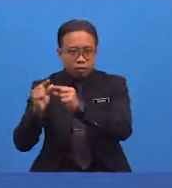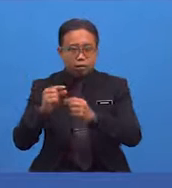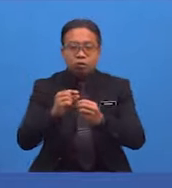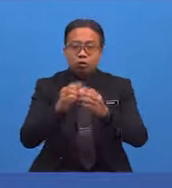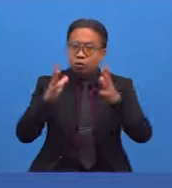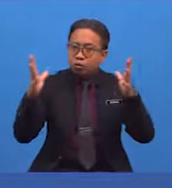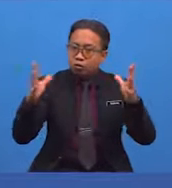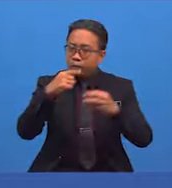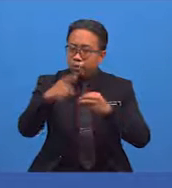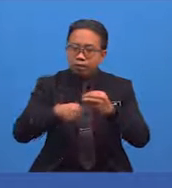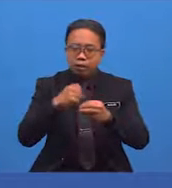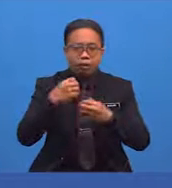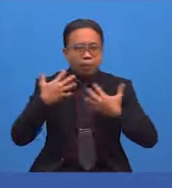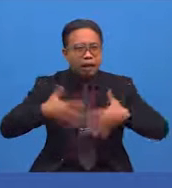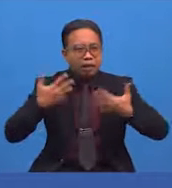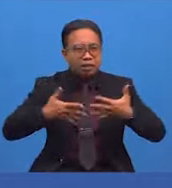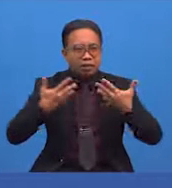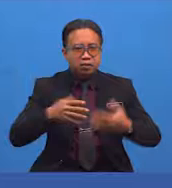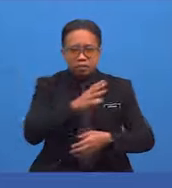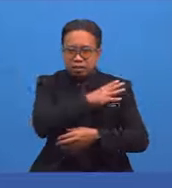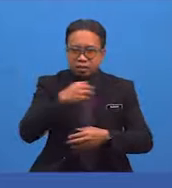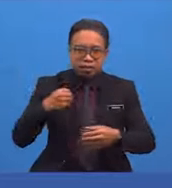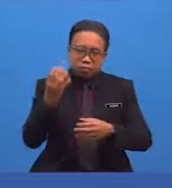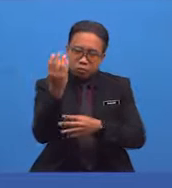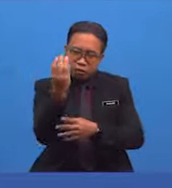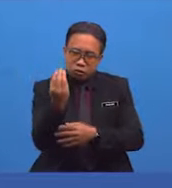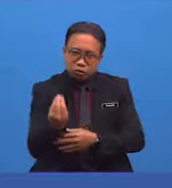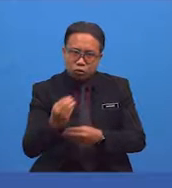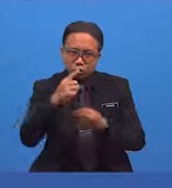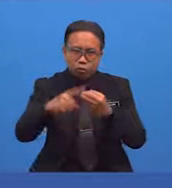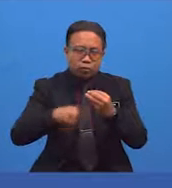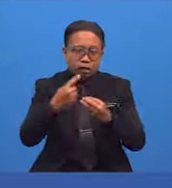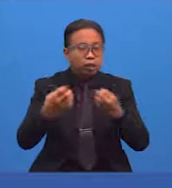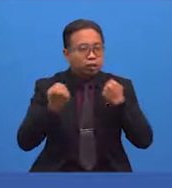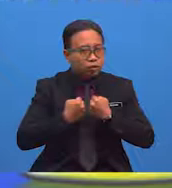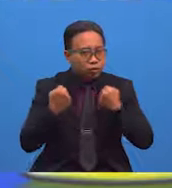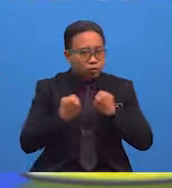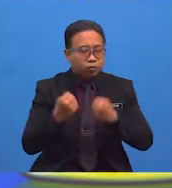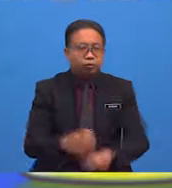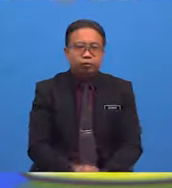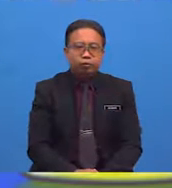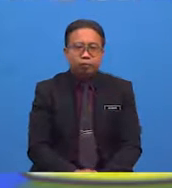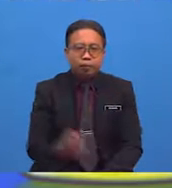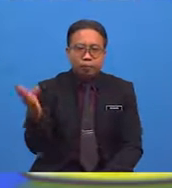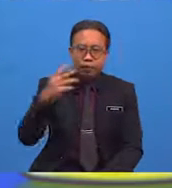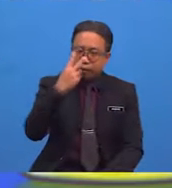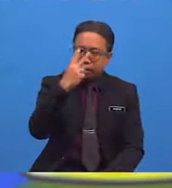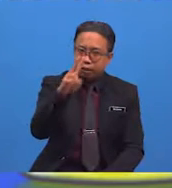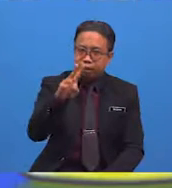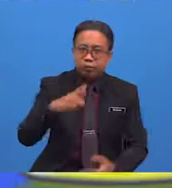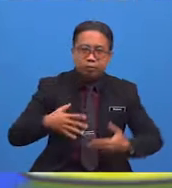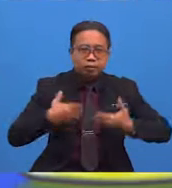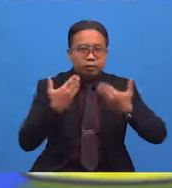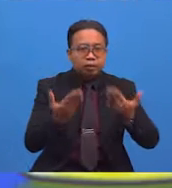apabila dipanaskan dan mengecut apabila disejukkan. Mari kita lihat